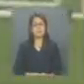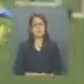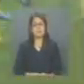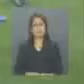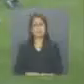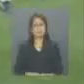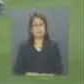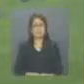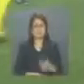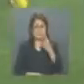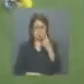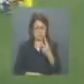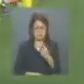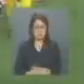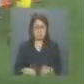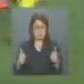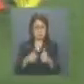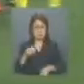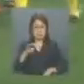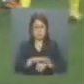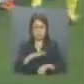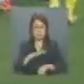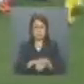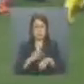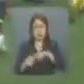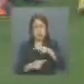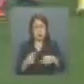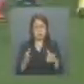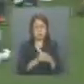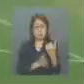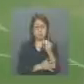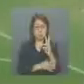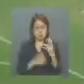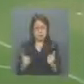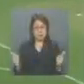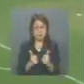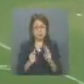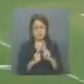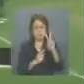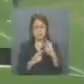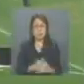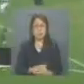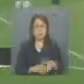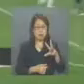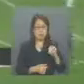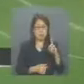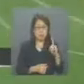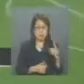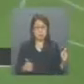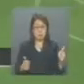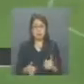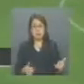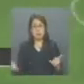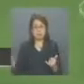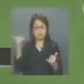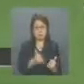ต่อกันที่การแข่งขันฟุตบอลโคปาเดเรย์รอบ16ทีมสุดท้ายนัดที่2ค่ะมาลากาเปิดบ้านต้อนรับการมาเยือนของเรอัลมาดริด